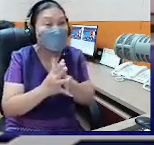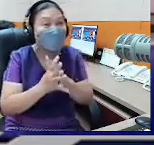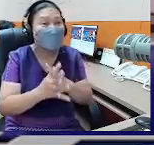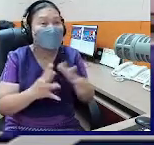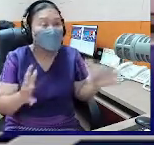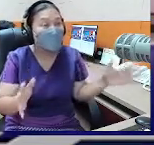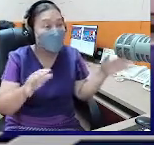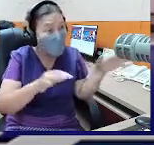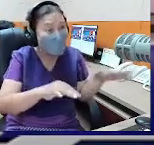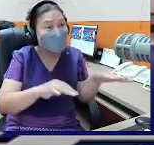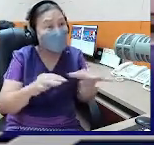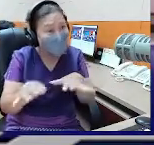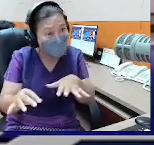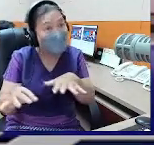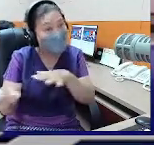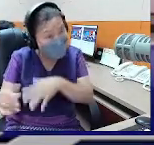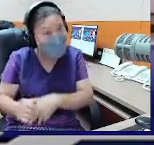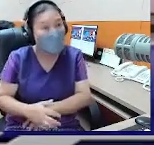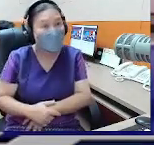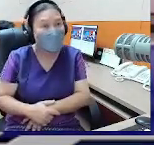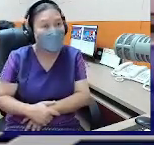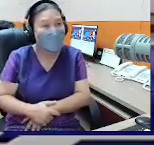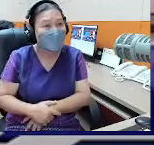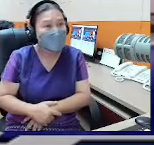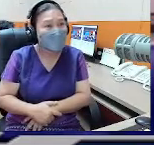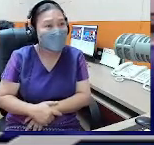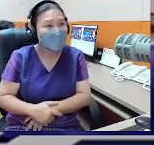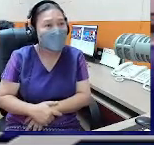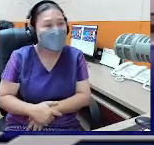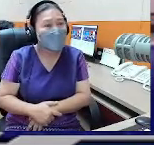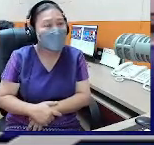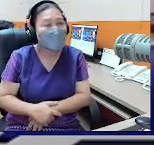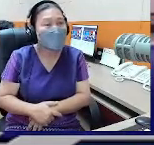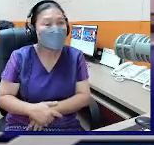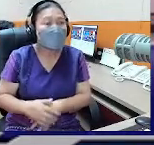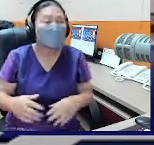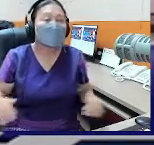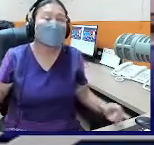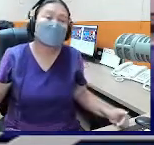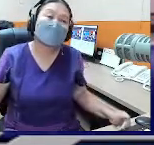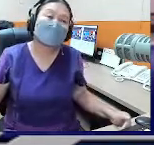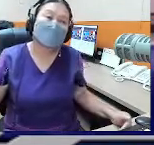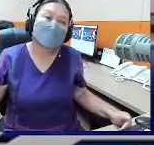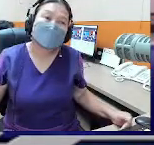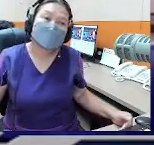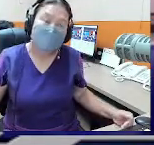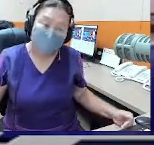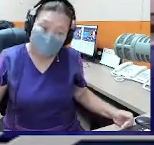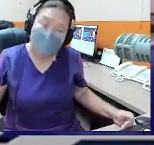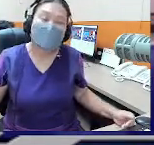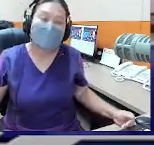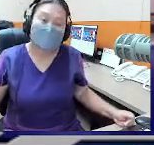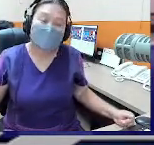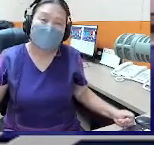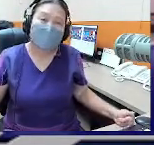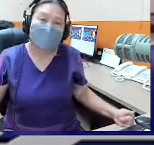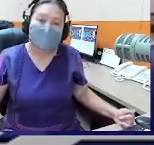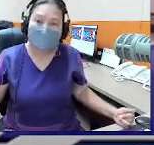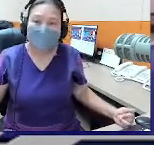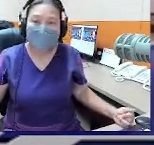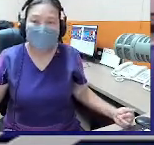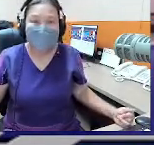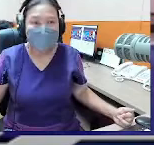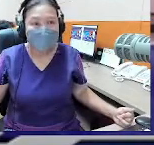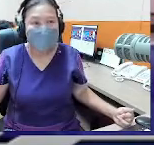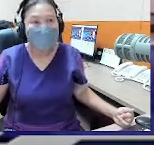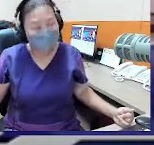อื่นๆล่ะคะอาจารย์ตอนนี้กำลังรับสมัครอยู่เหมือนกันไหม ใช่ค่ะเป็นหลักสูตรเทคโนโลยีการประกอบอาหารและการบริการนะคะก็จะเปิดรับสมัคร